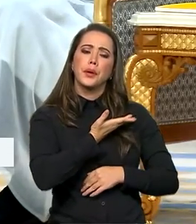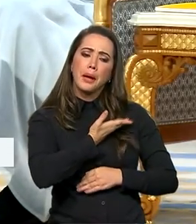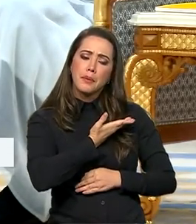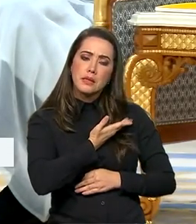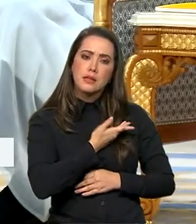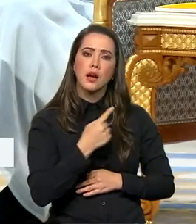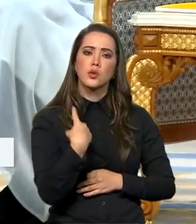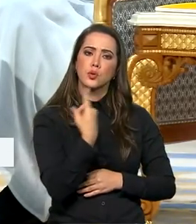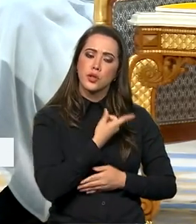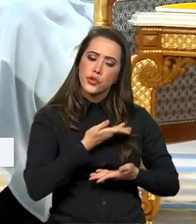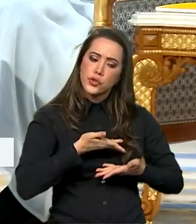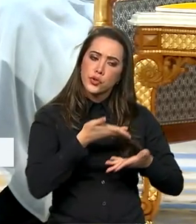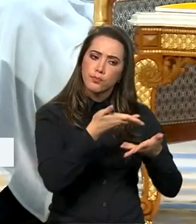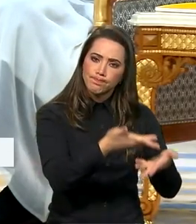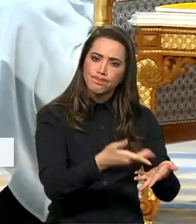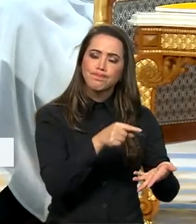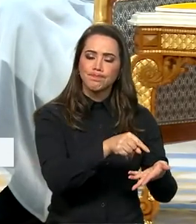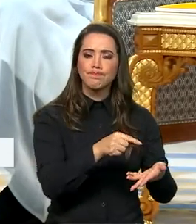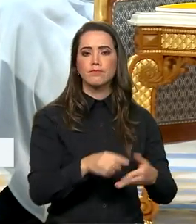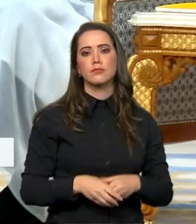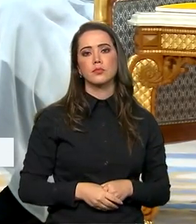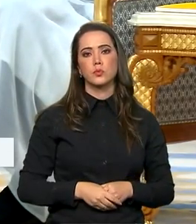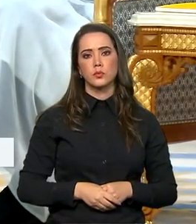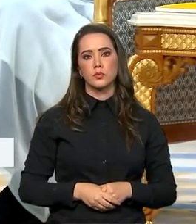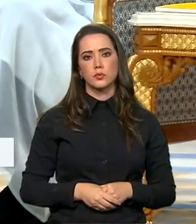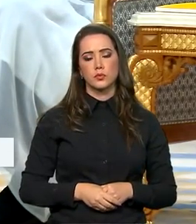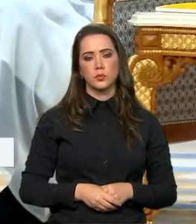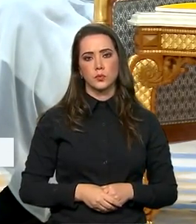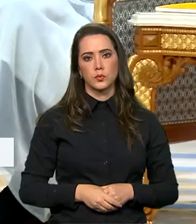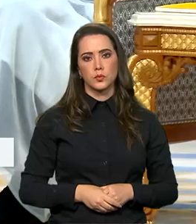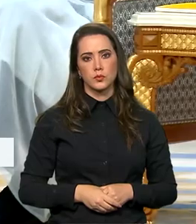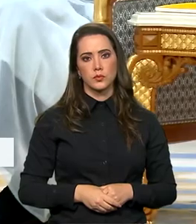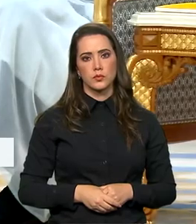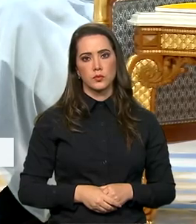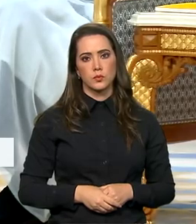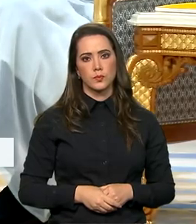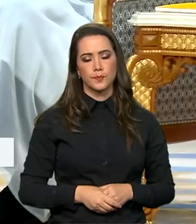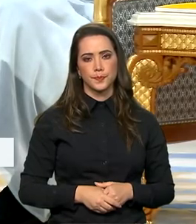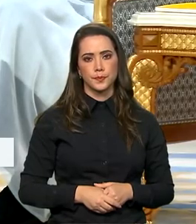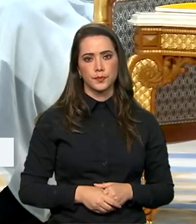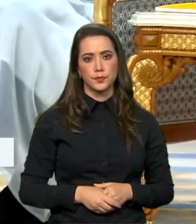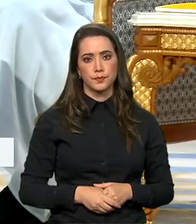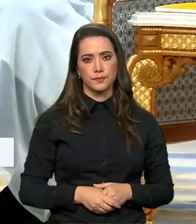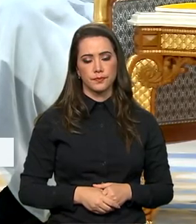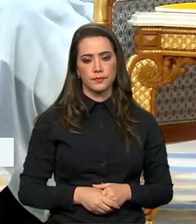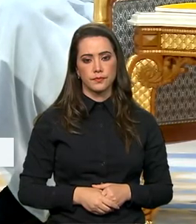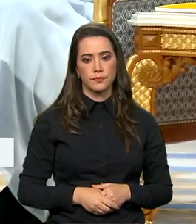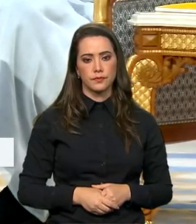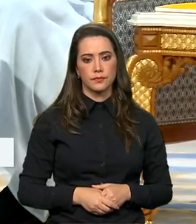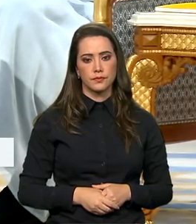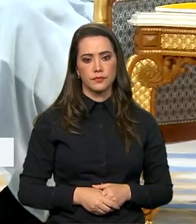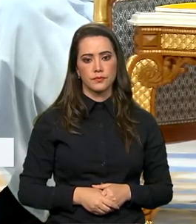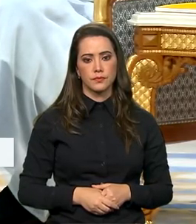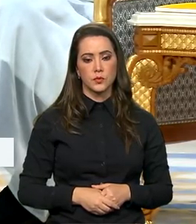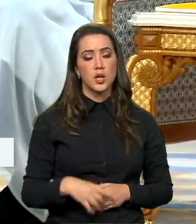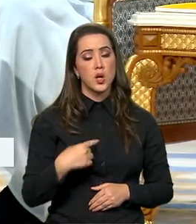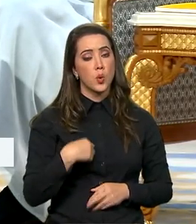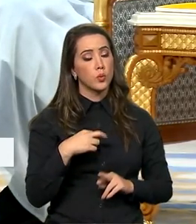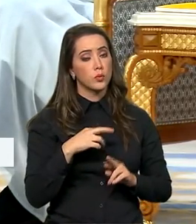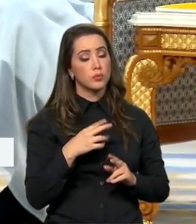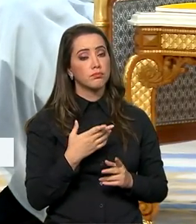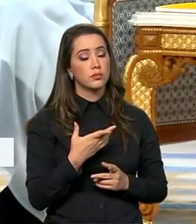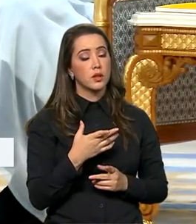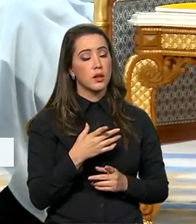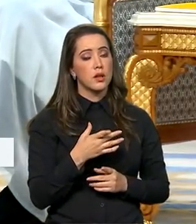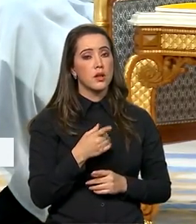que fomos recebidos. شكرا جزيلا لحفاوة الاستقبال ولصداقتكم. Faço votos de